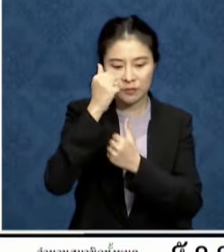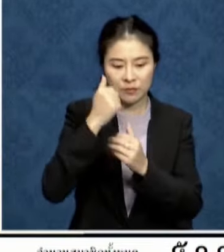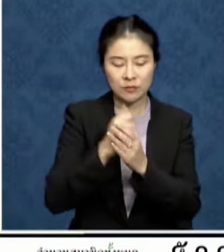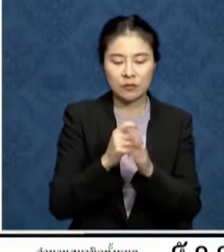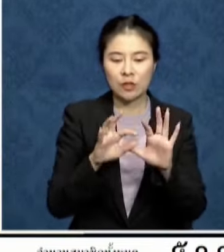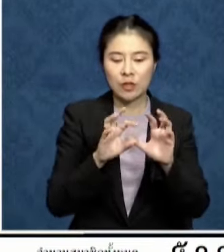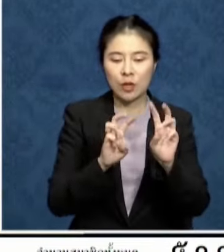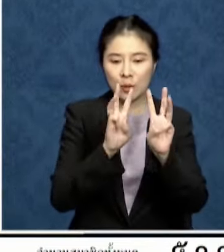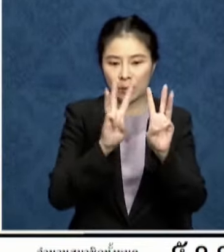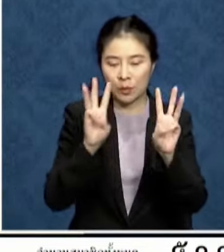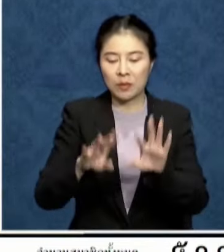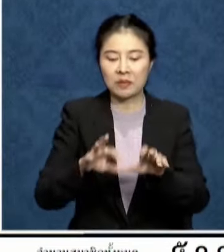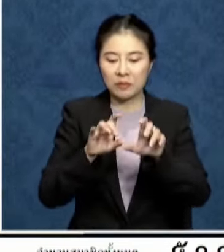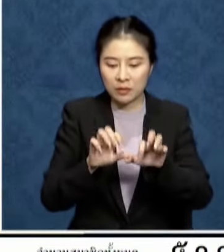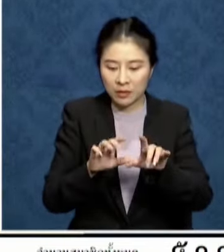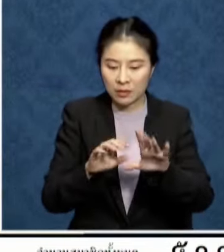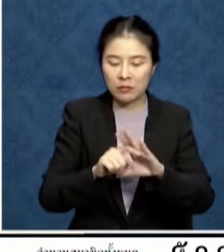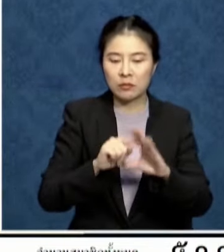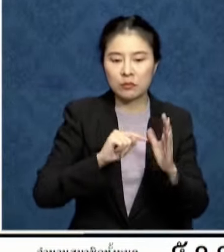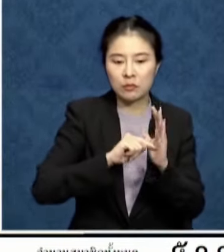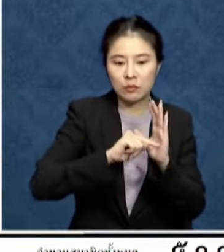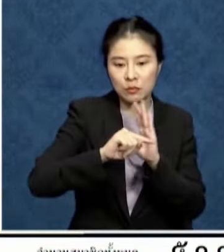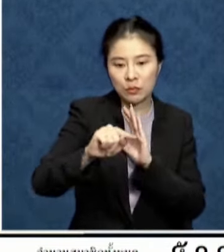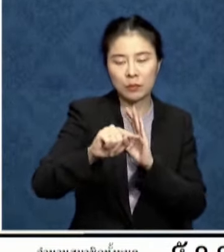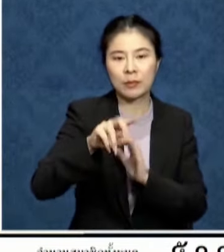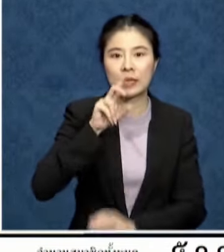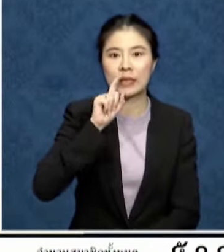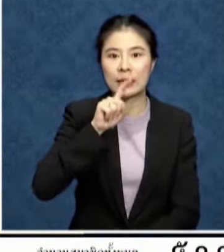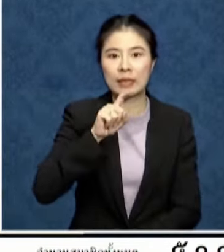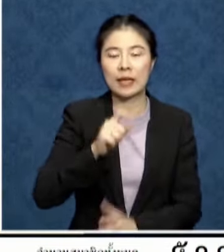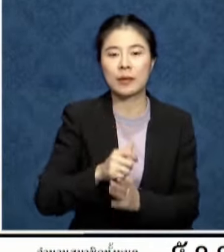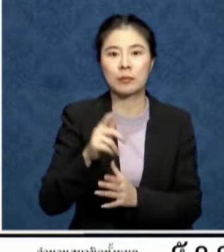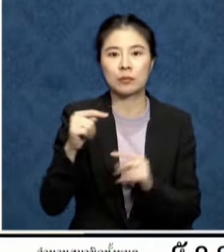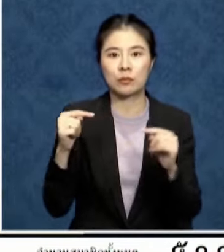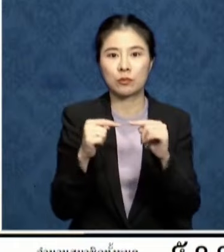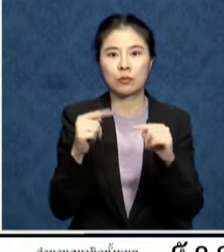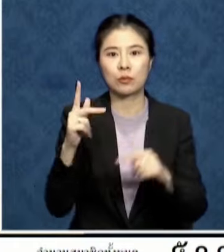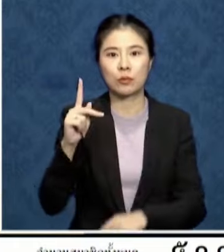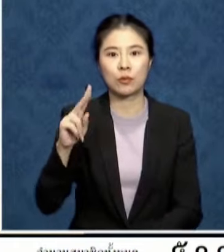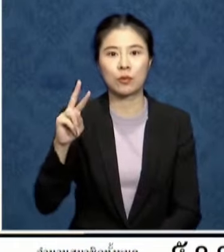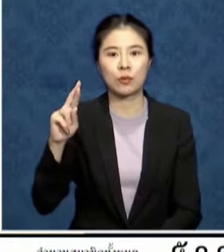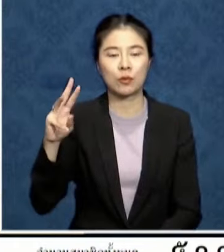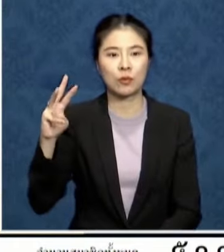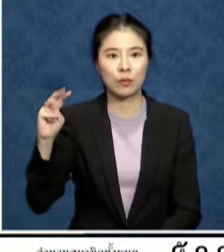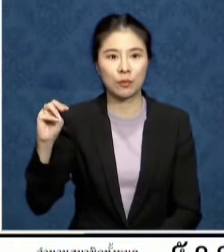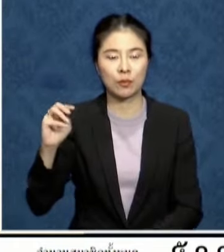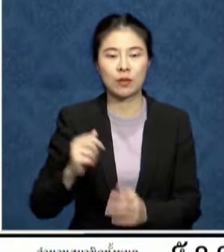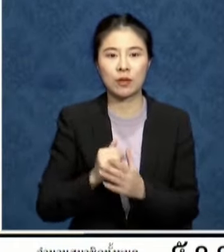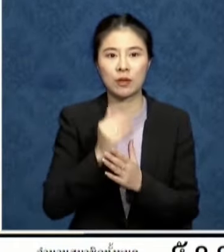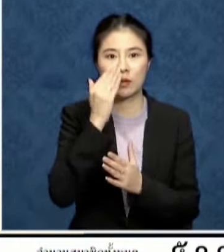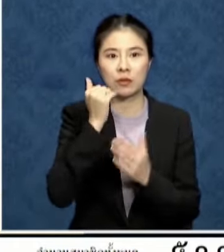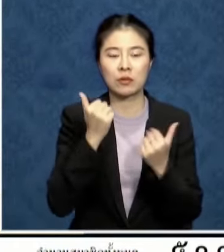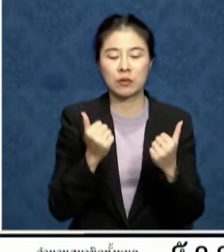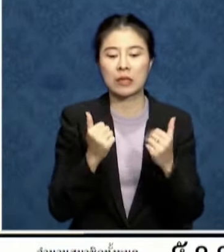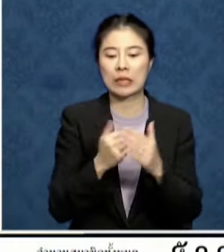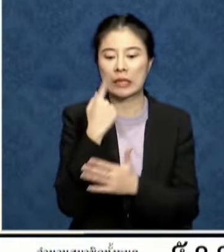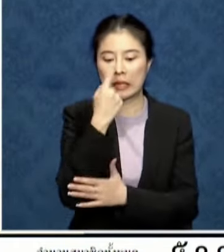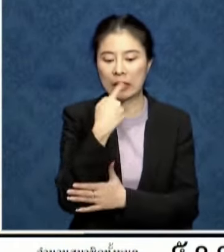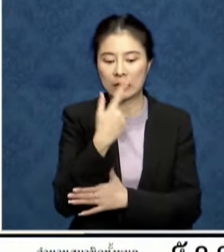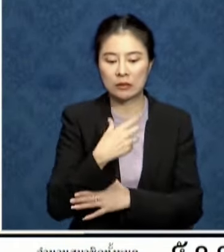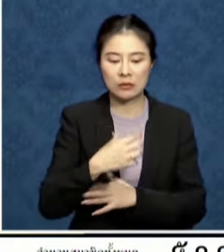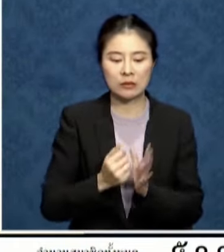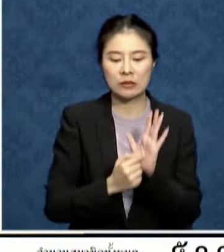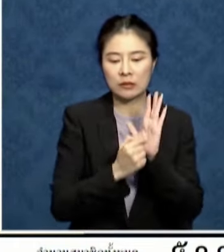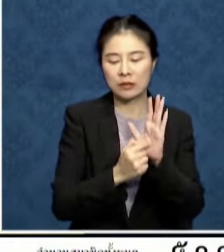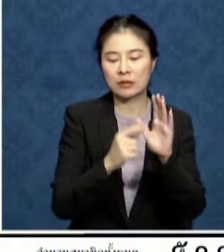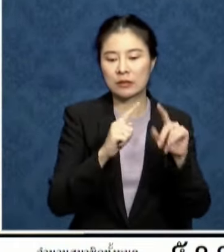ที่คณะรัฐมนตรีตามกฎหมายปัจจุบันครับประชาชนก็มีสิทธิ์อยู่แล้วในการเข้าชื่อ 50,000 รายชื่อครับเพื่อเสนอคำถามไป